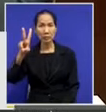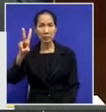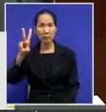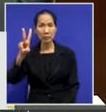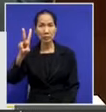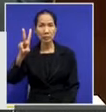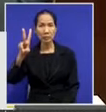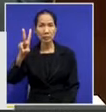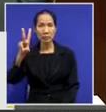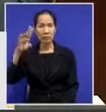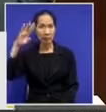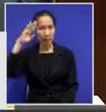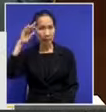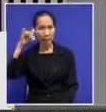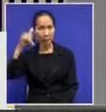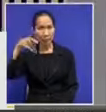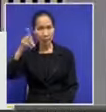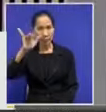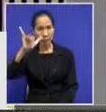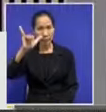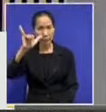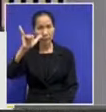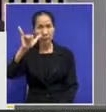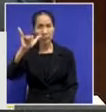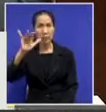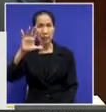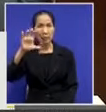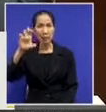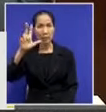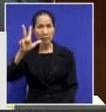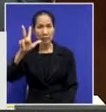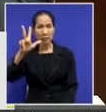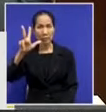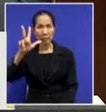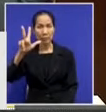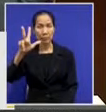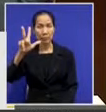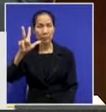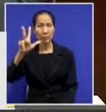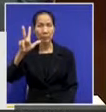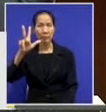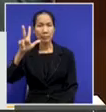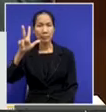ริยฉัตร พลเอกประยุทธ์จันทร์โอชาครับ 503